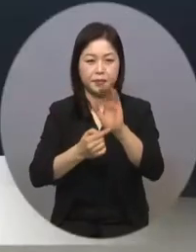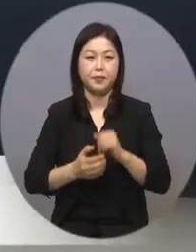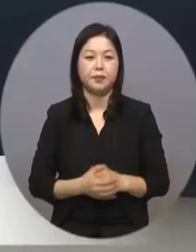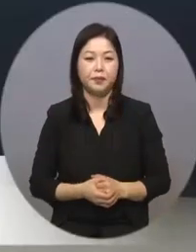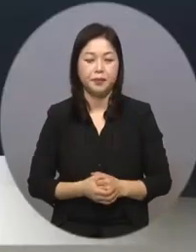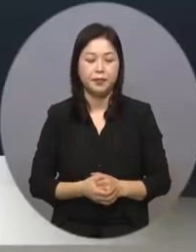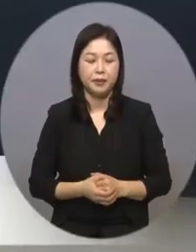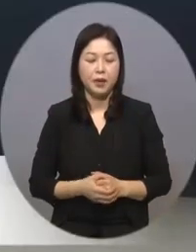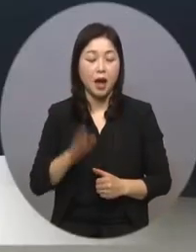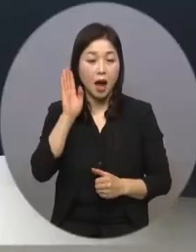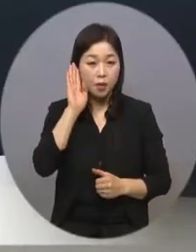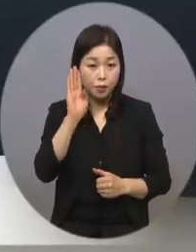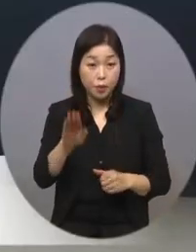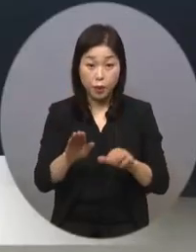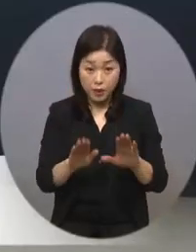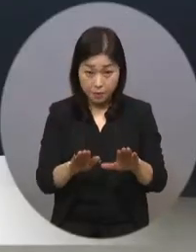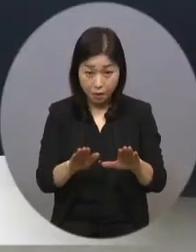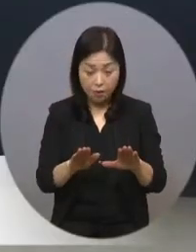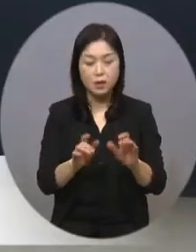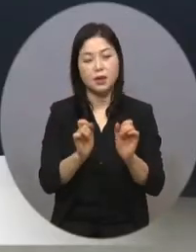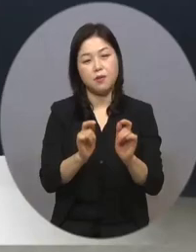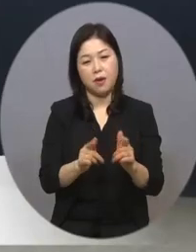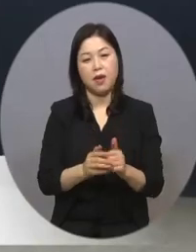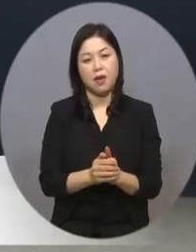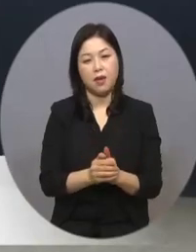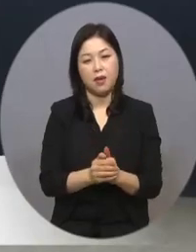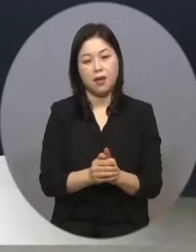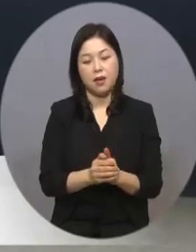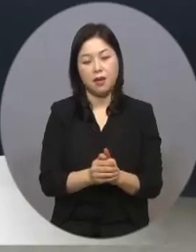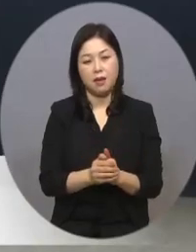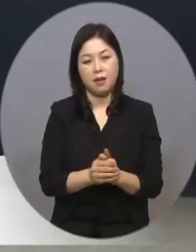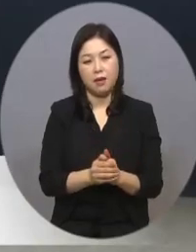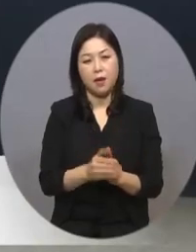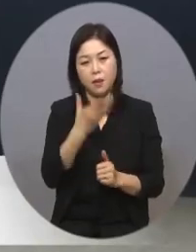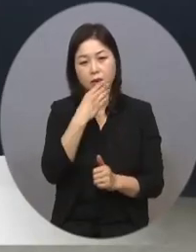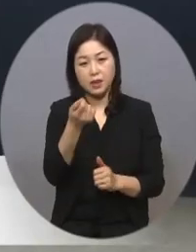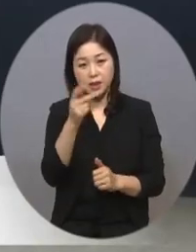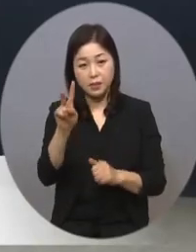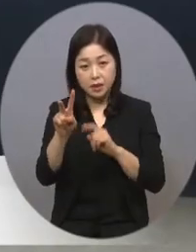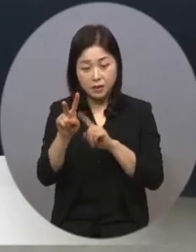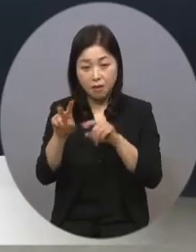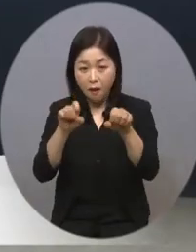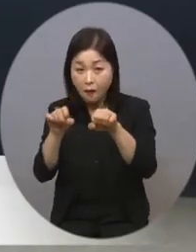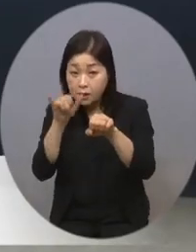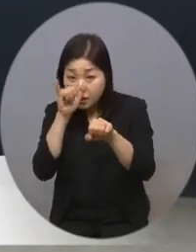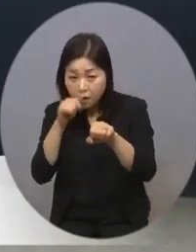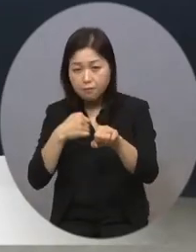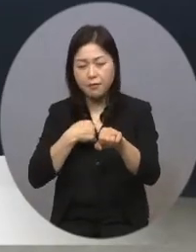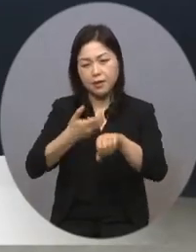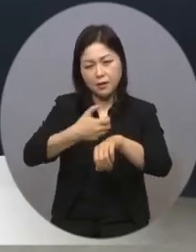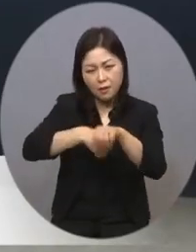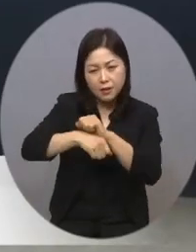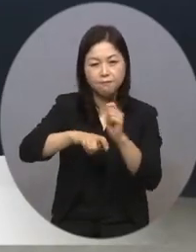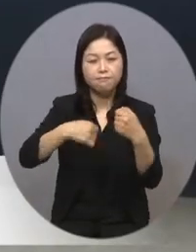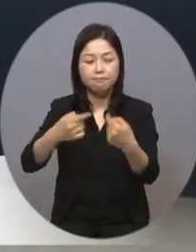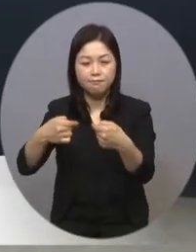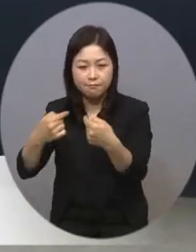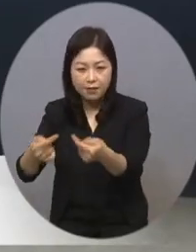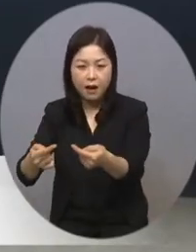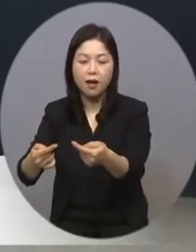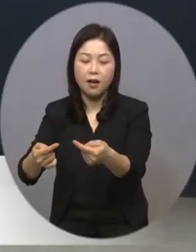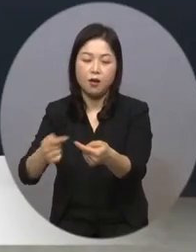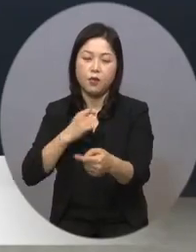4 앞으로 이번을 계기로 더욱 더 적극적으로 복지 수업에서 하는 일이 있다면 저희들이 적극 동참하고